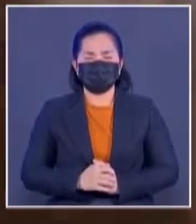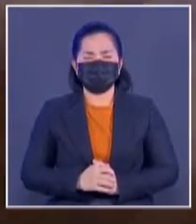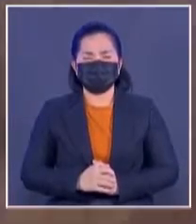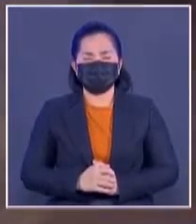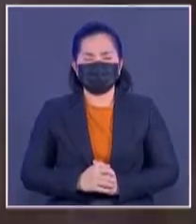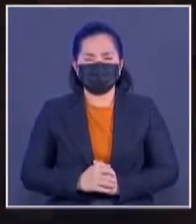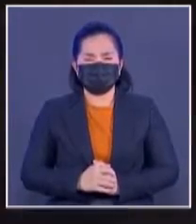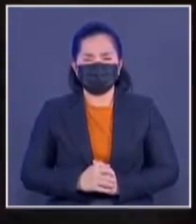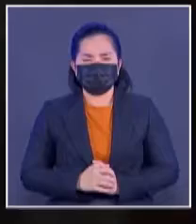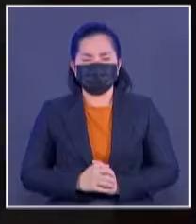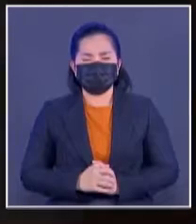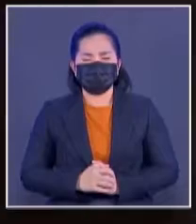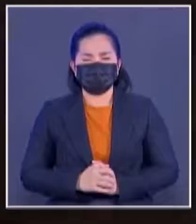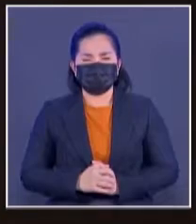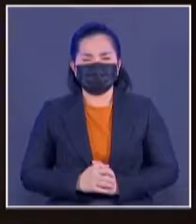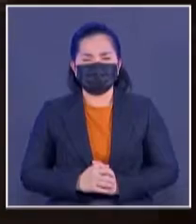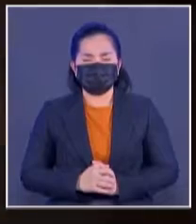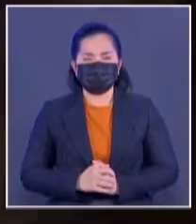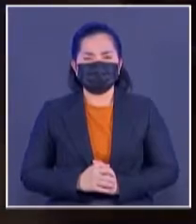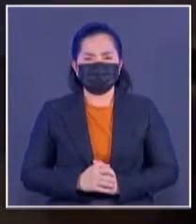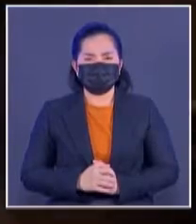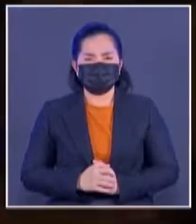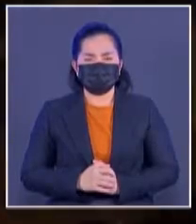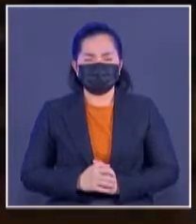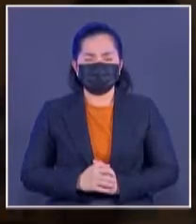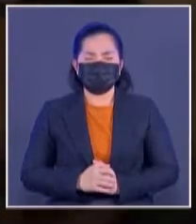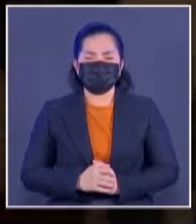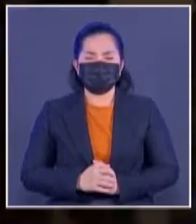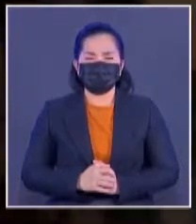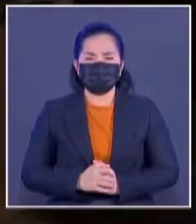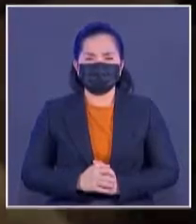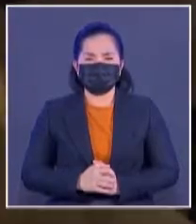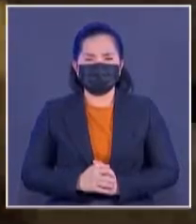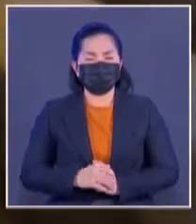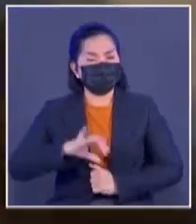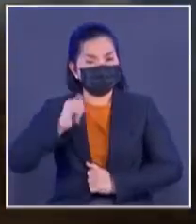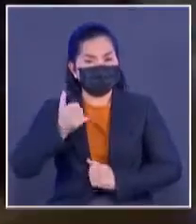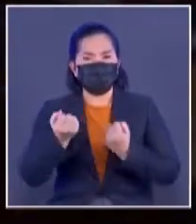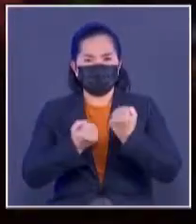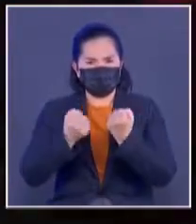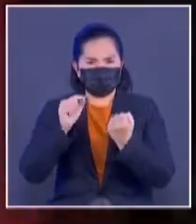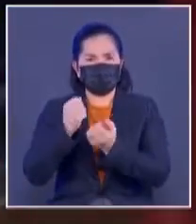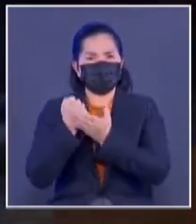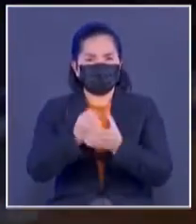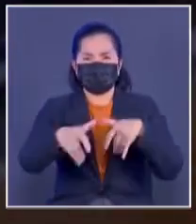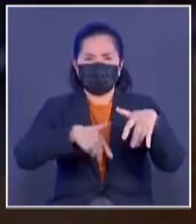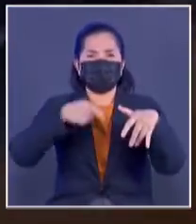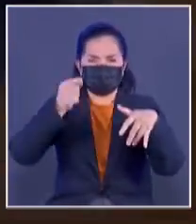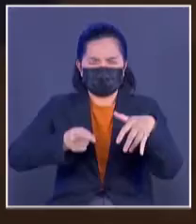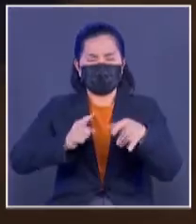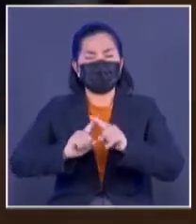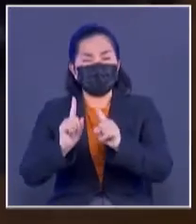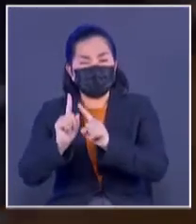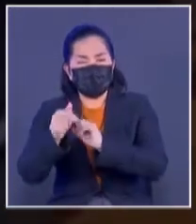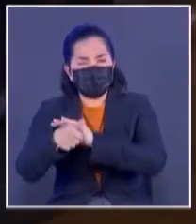าหน้าที ่ นะฮะหรือว่าจะเป็นรถที่ใช้ในการช่วยเหลือประชาชนจริงๆแต่แ